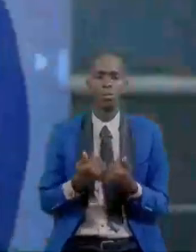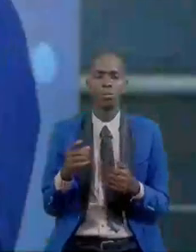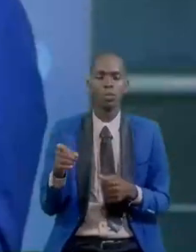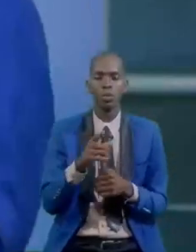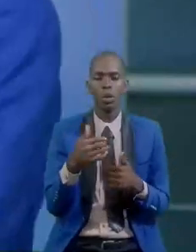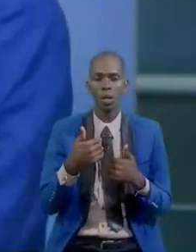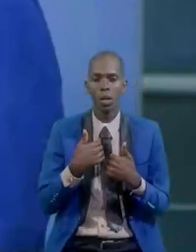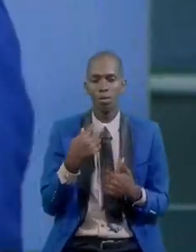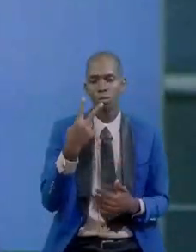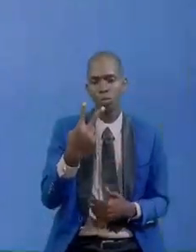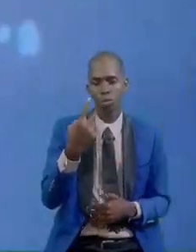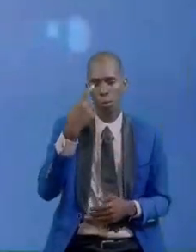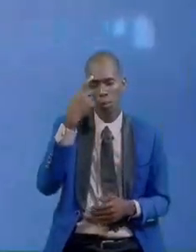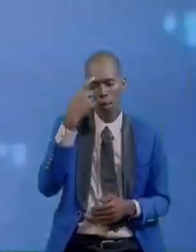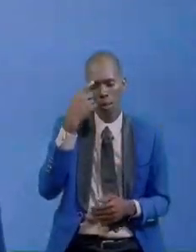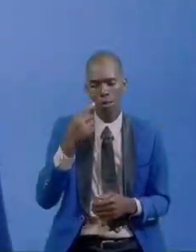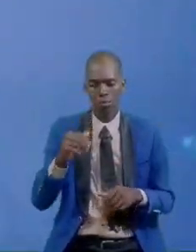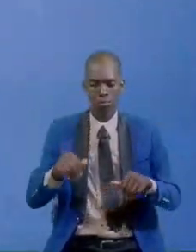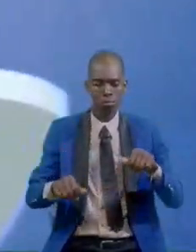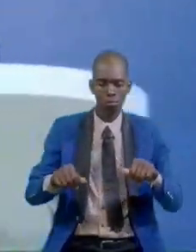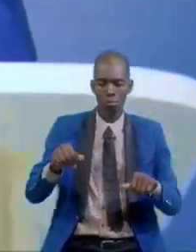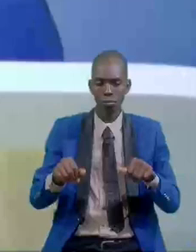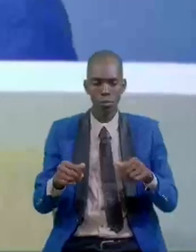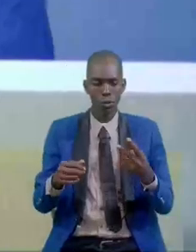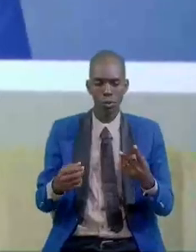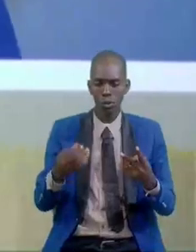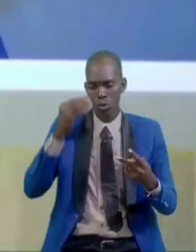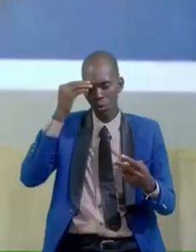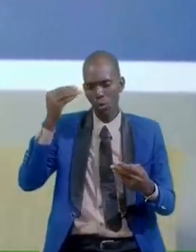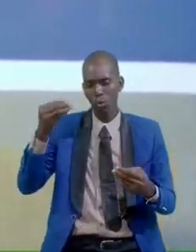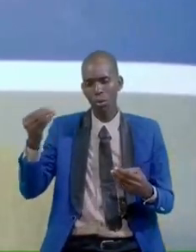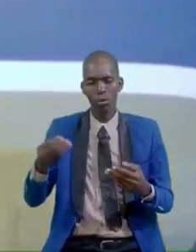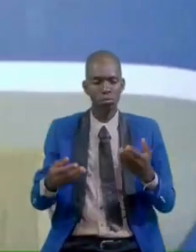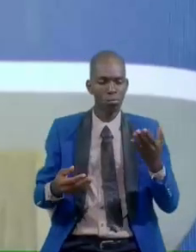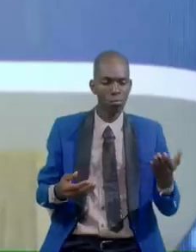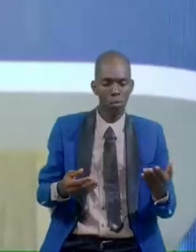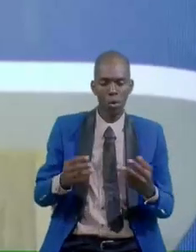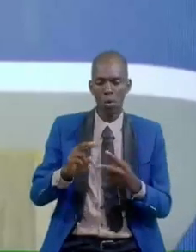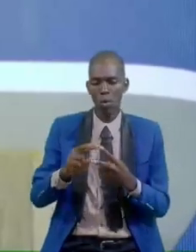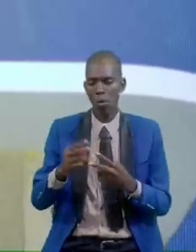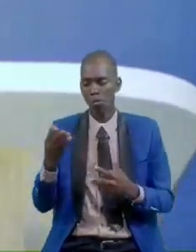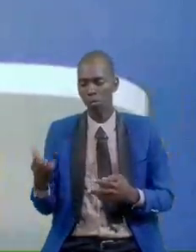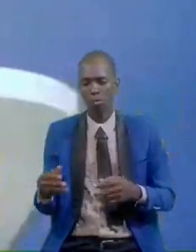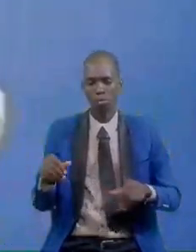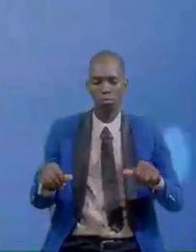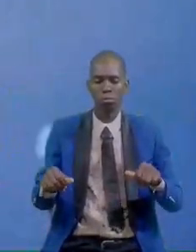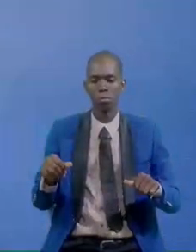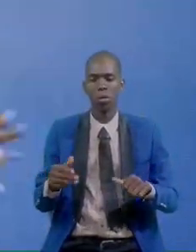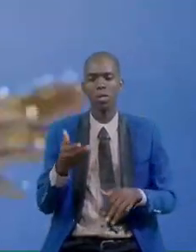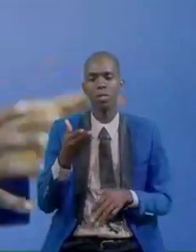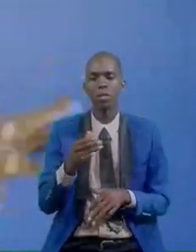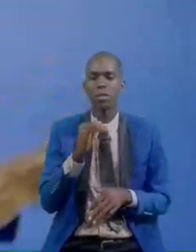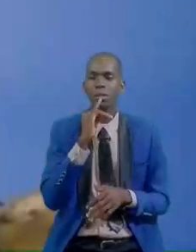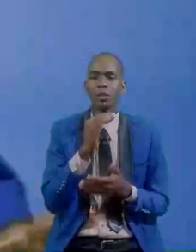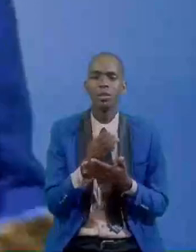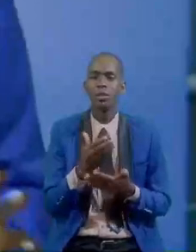une pensée double. Et ils clochent de côté. Nous ne sommes ni ici, ni là-bas. Il y a